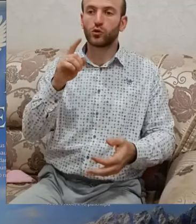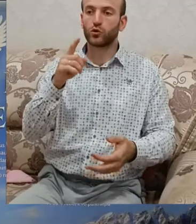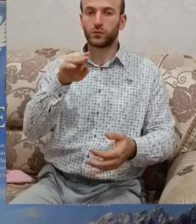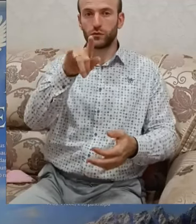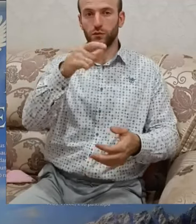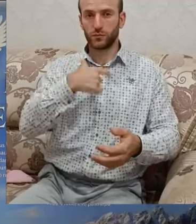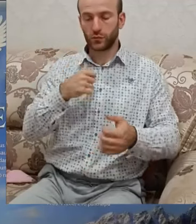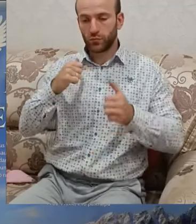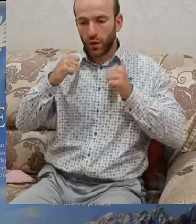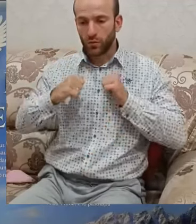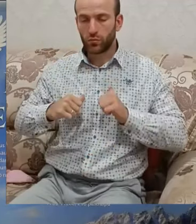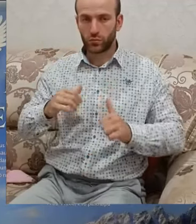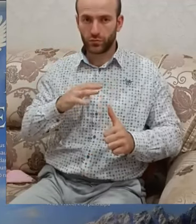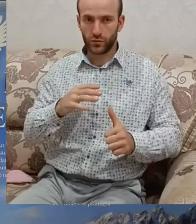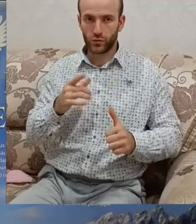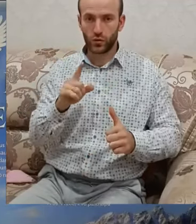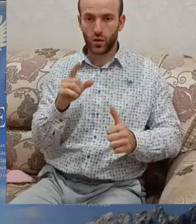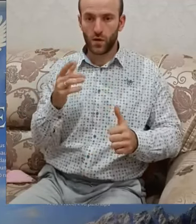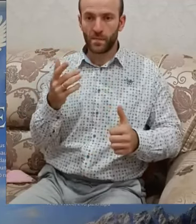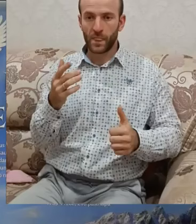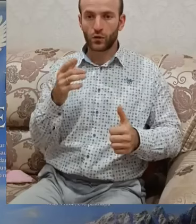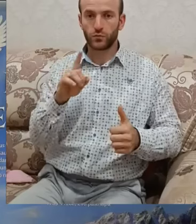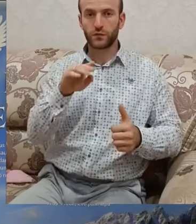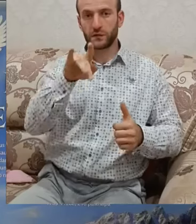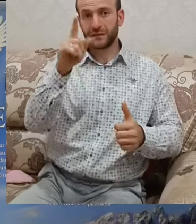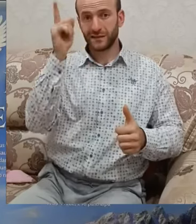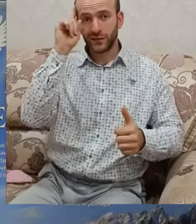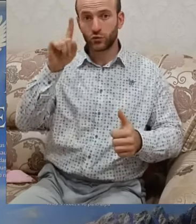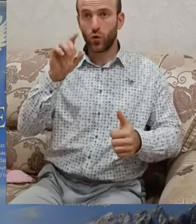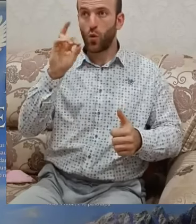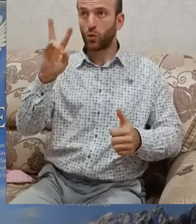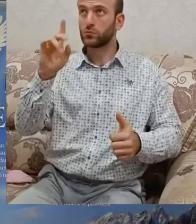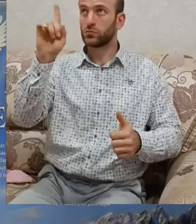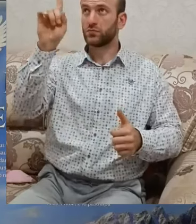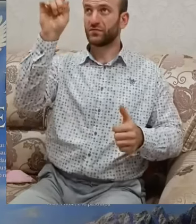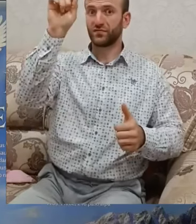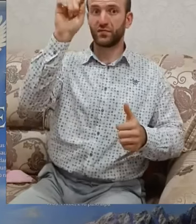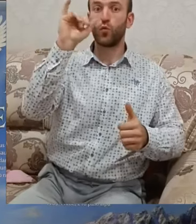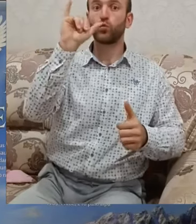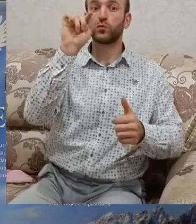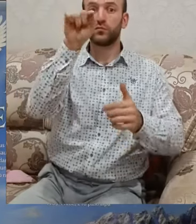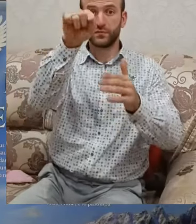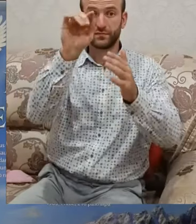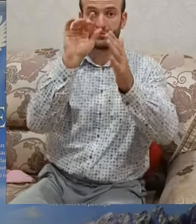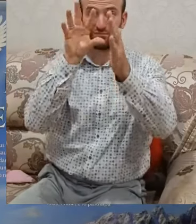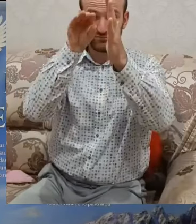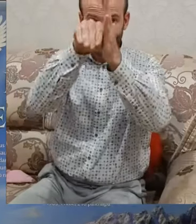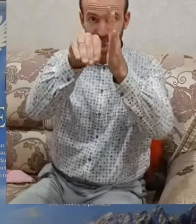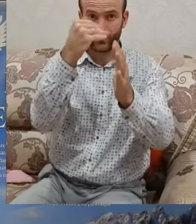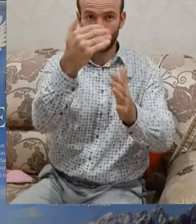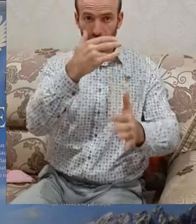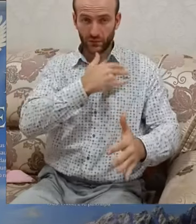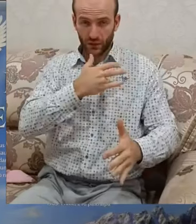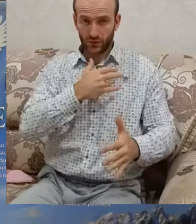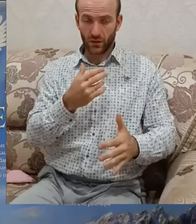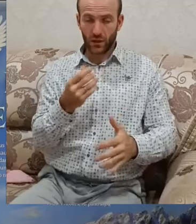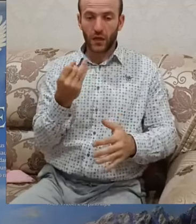Padėrėti yra. To, on, Taip. Žiūrėkite. Smatryti. Šekino šlovė jie preiškia. Slava Šekina atkrivait